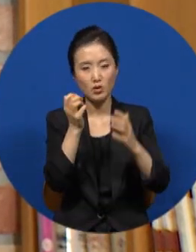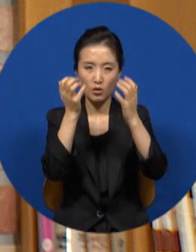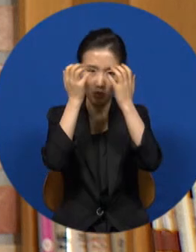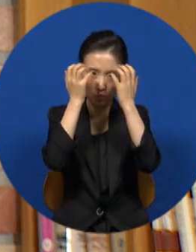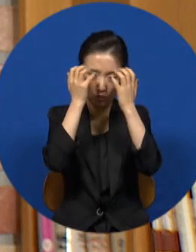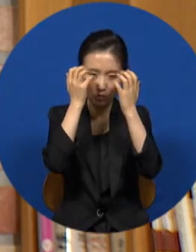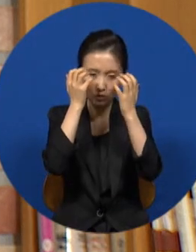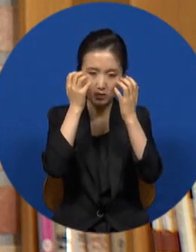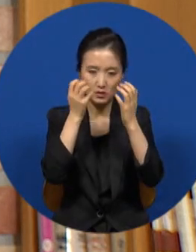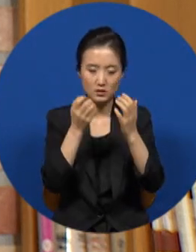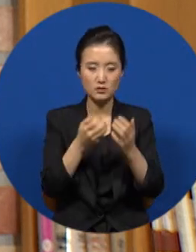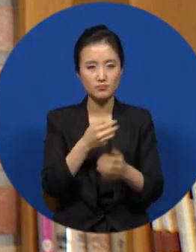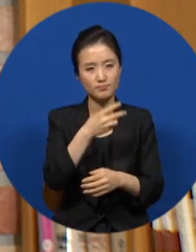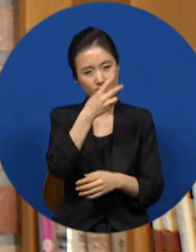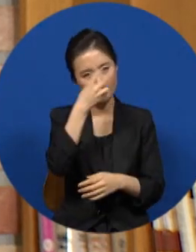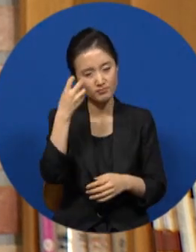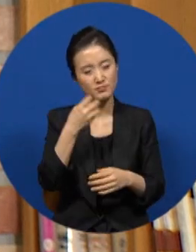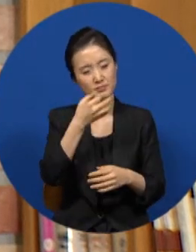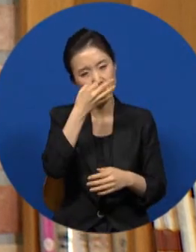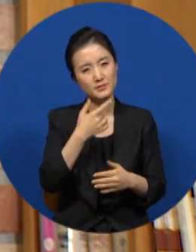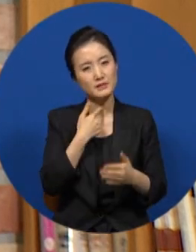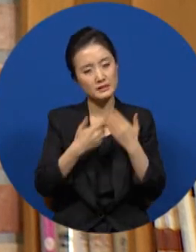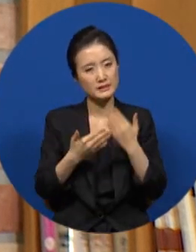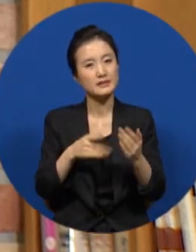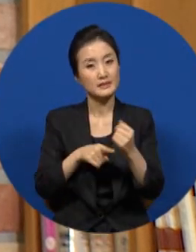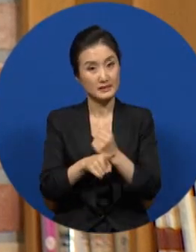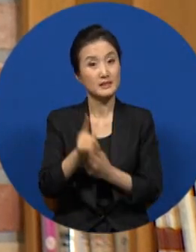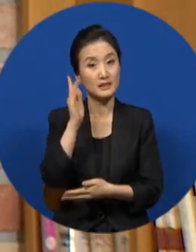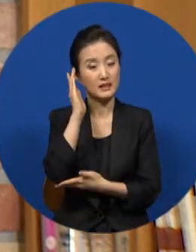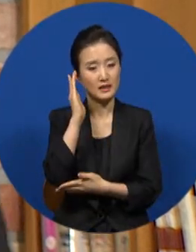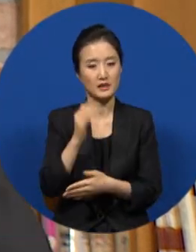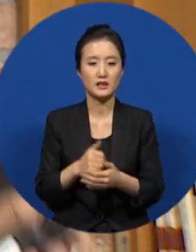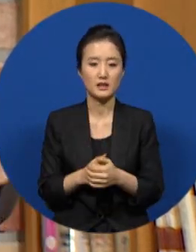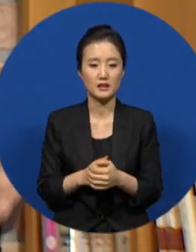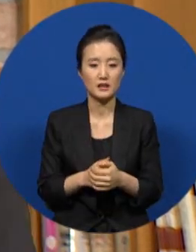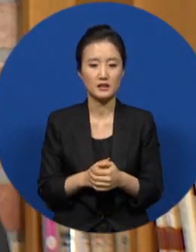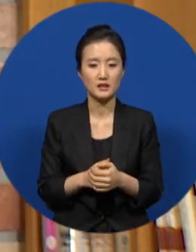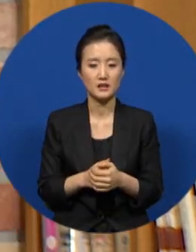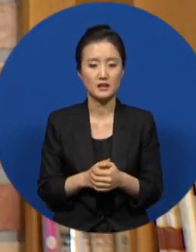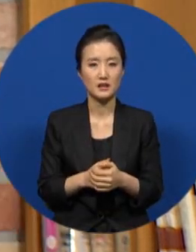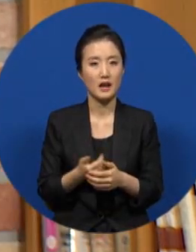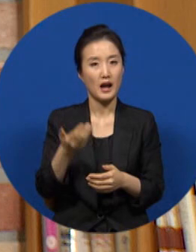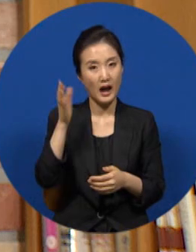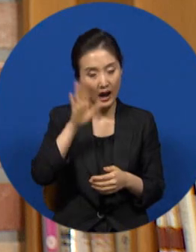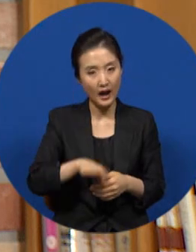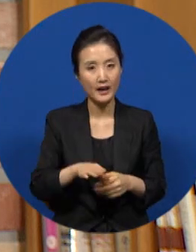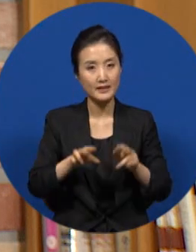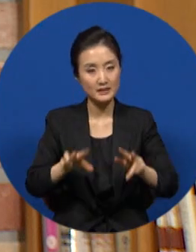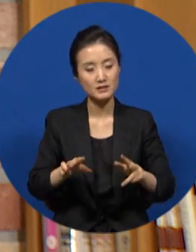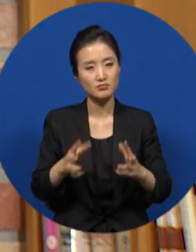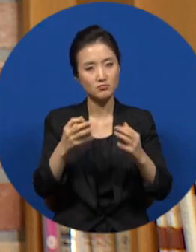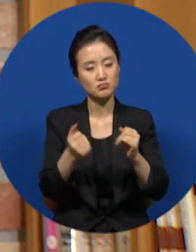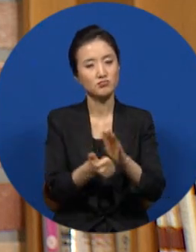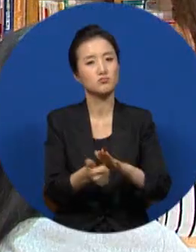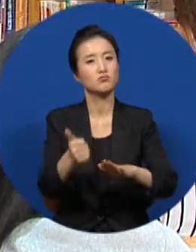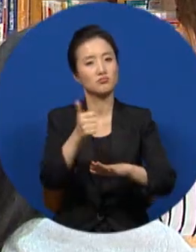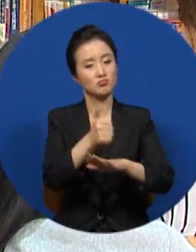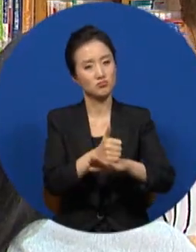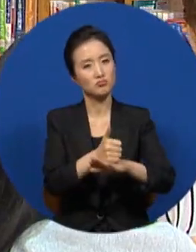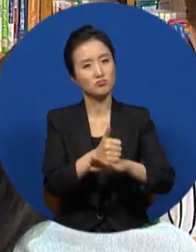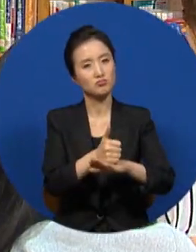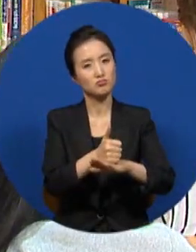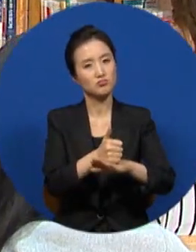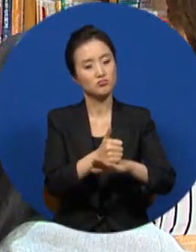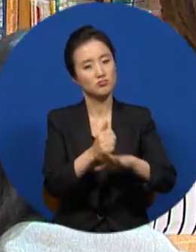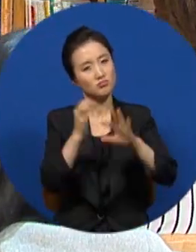재상이 되었다 이거죠. 그것도 막 세 번씩이나 되니까 엄청나게 많은 사람들이 우러러 보는 거죠. 그런데 돌이켜보니 내가 능력이